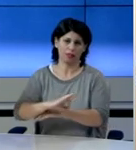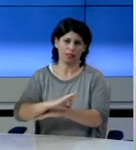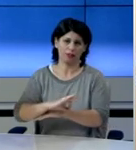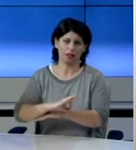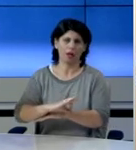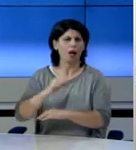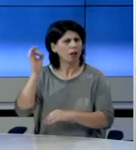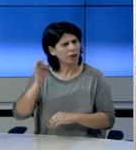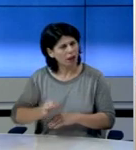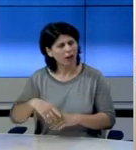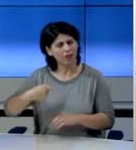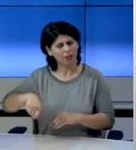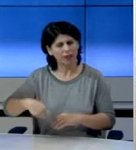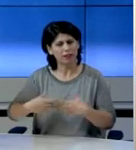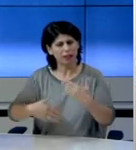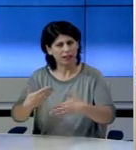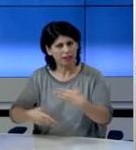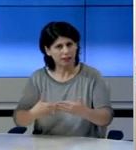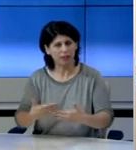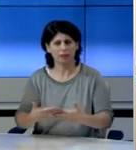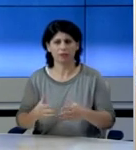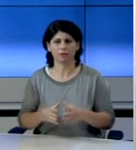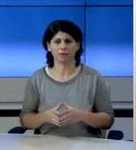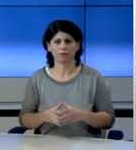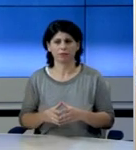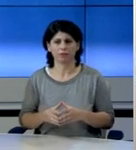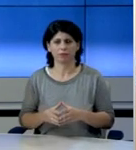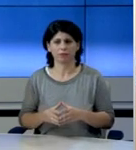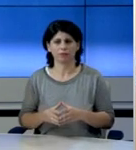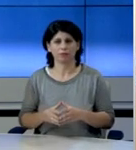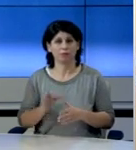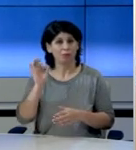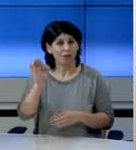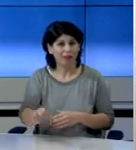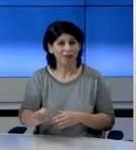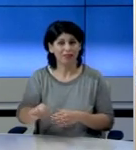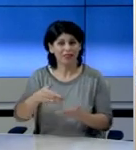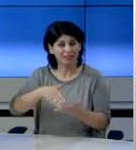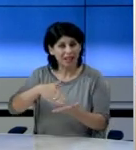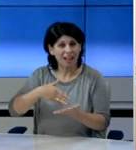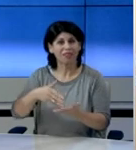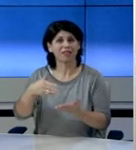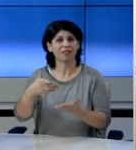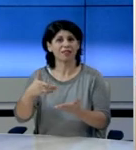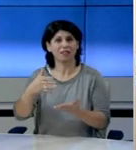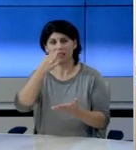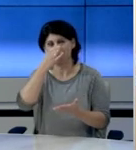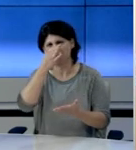κάθε δικαστική εξέλιξη που θα κατέτεινε στην κάθαρση, στη διελεύκανση υποθέσεων